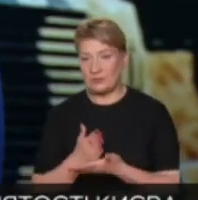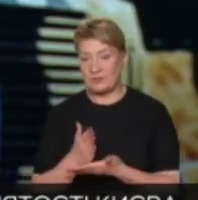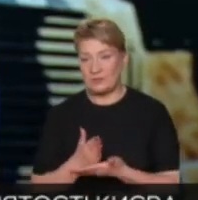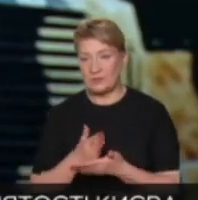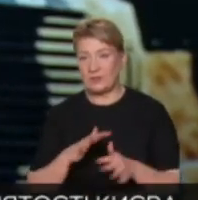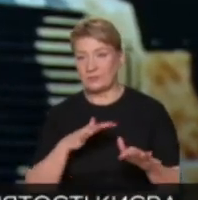з військового обліку